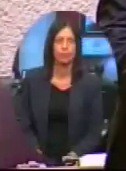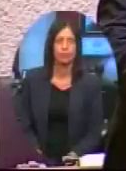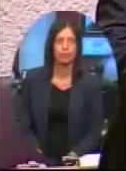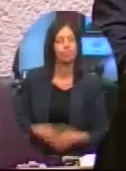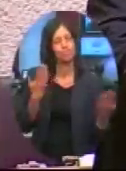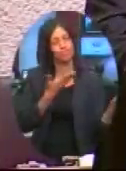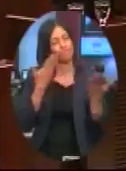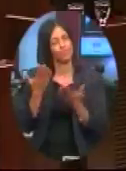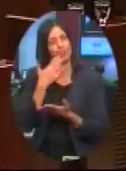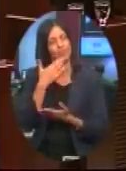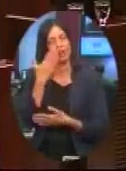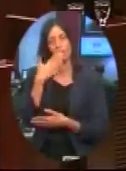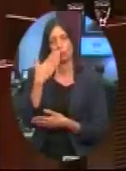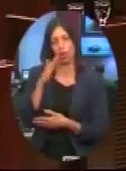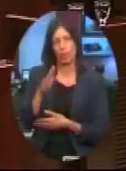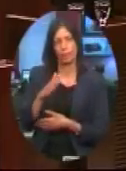לישראל ולירושלים.